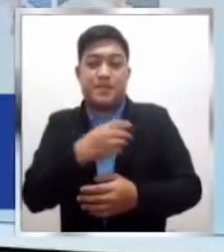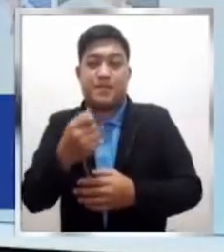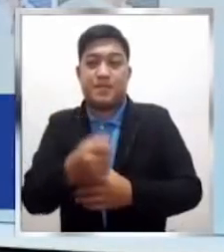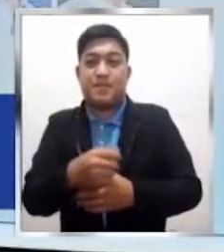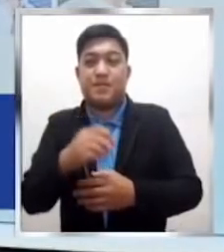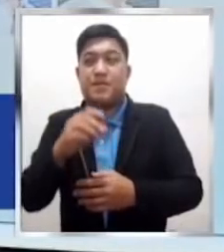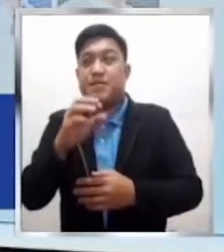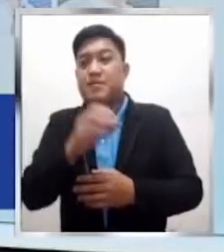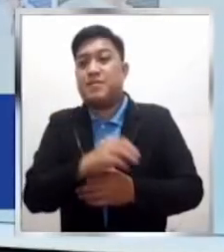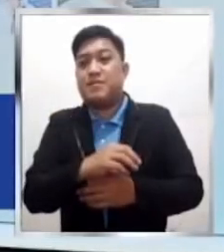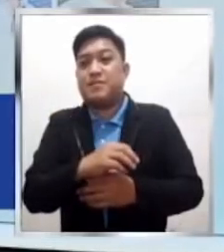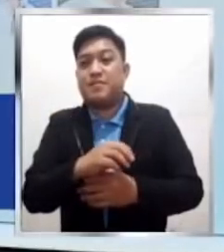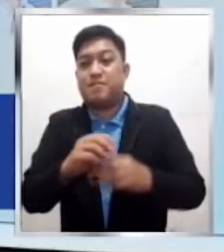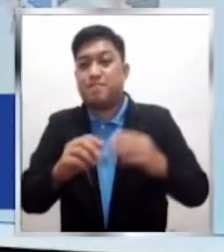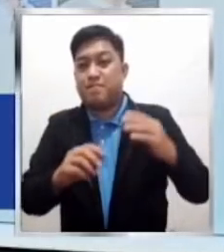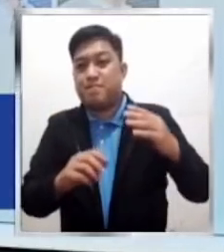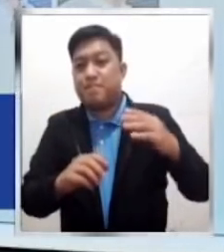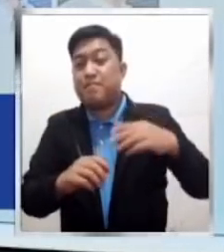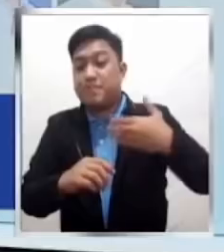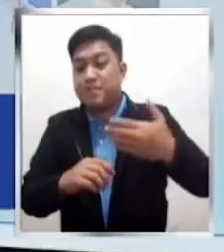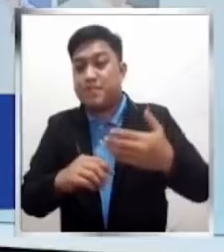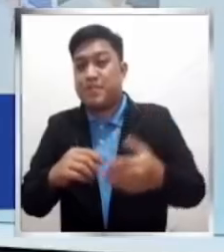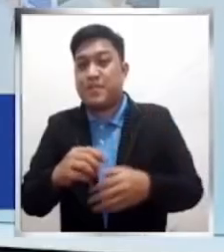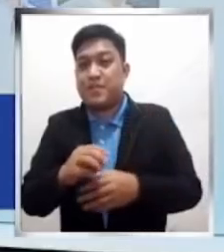844,620. Faisal Mangundato na may